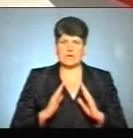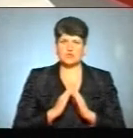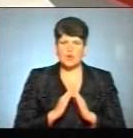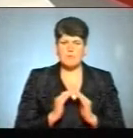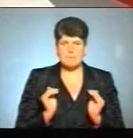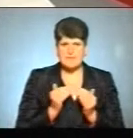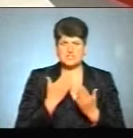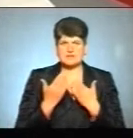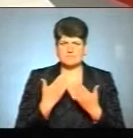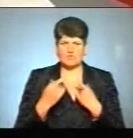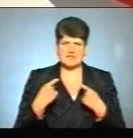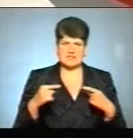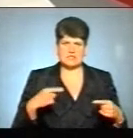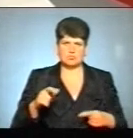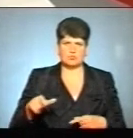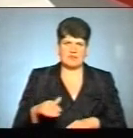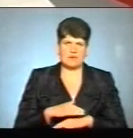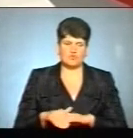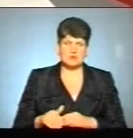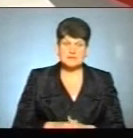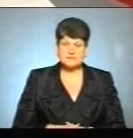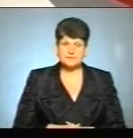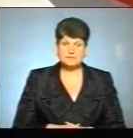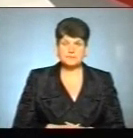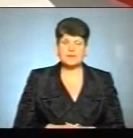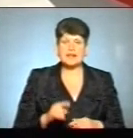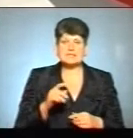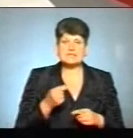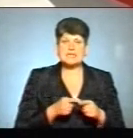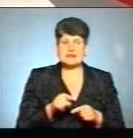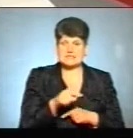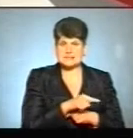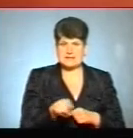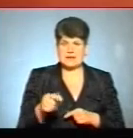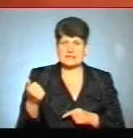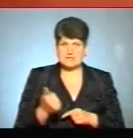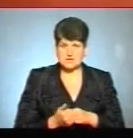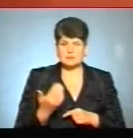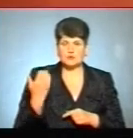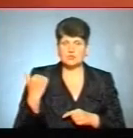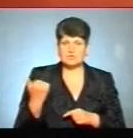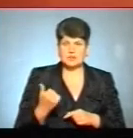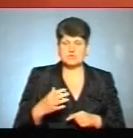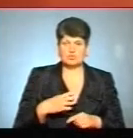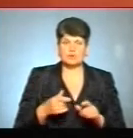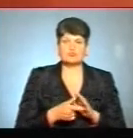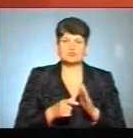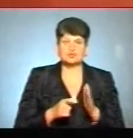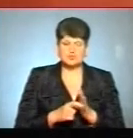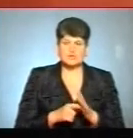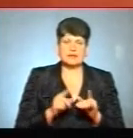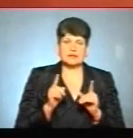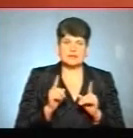Менше спілкування з іншими людьми на вулиці. Все-таки за цей тиждень, так? Тому що минулого тижня ви були в нашій студії, ми говорили про те, що